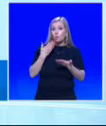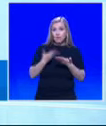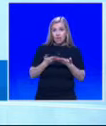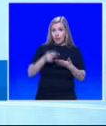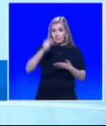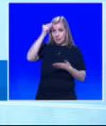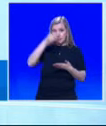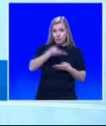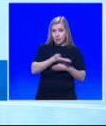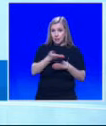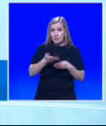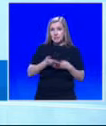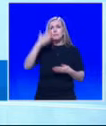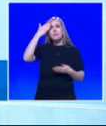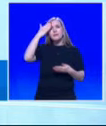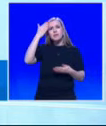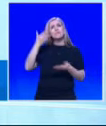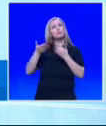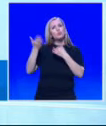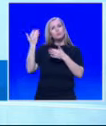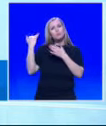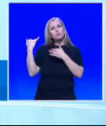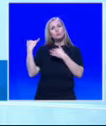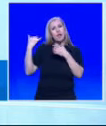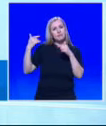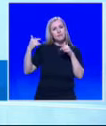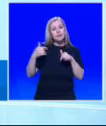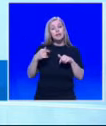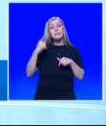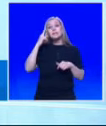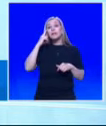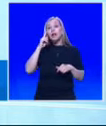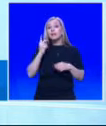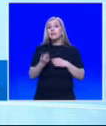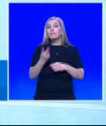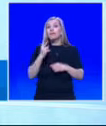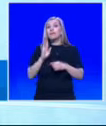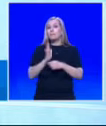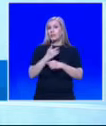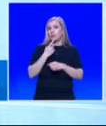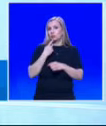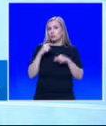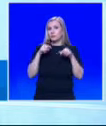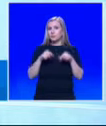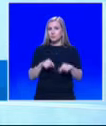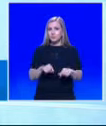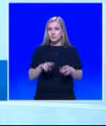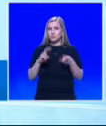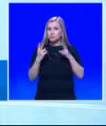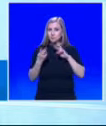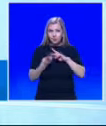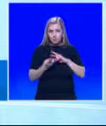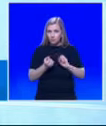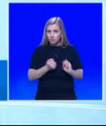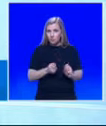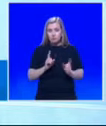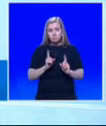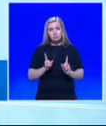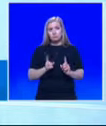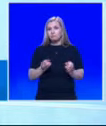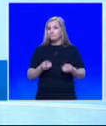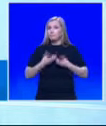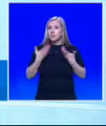граждани справедливост от много години. Знаете, че 2015-та тези промени в Конституцията не успяха да се